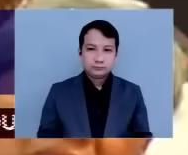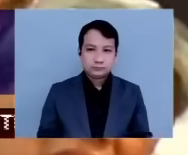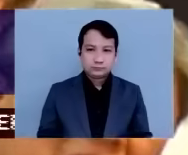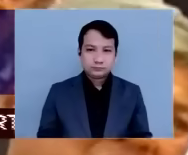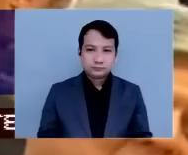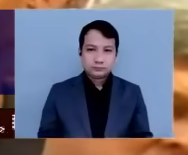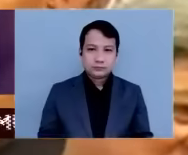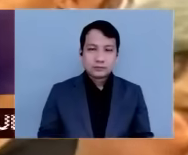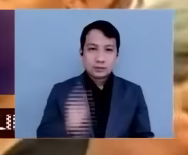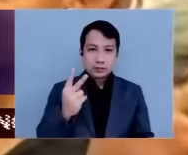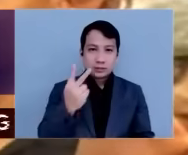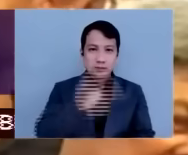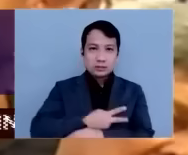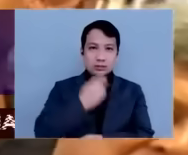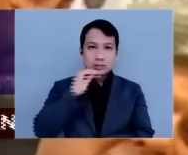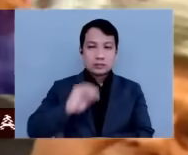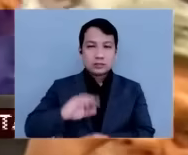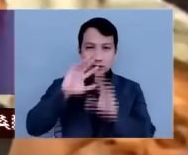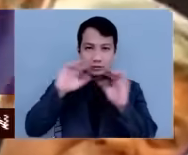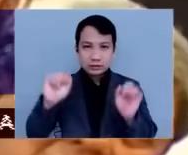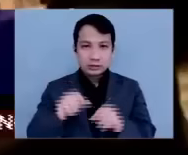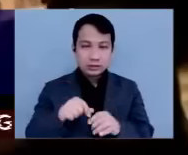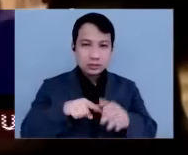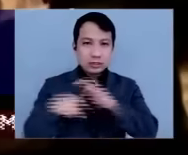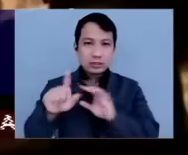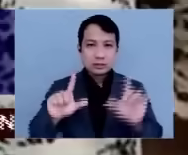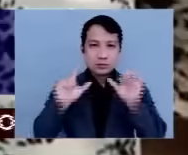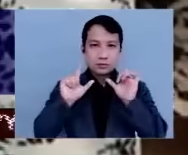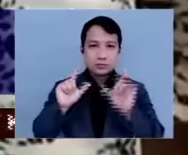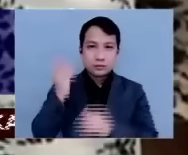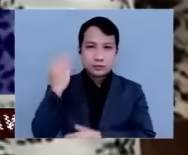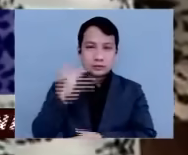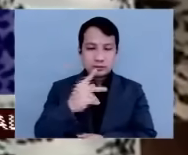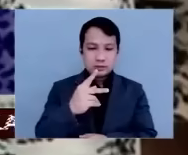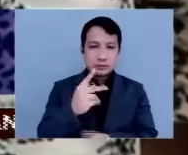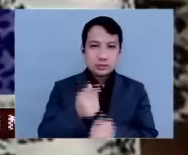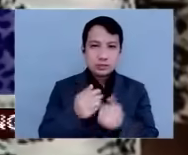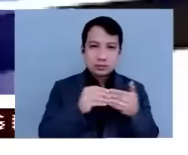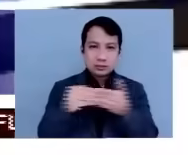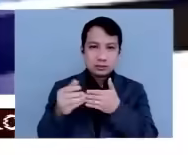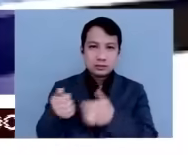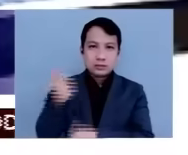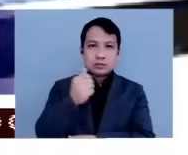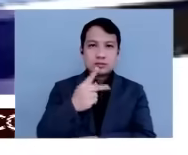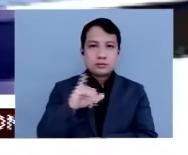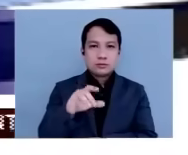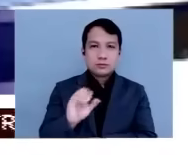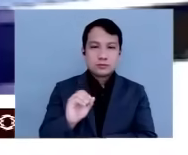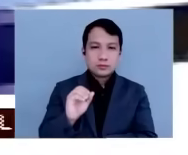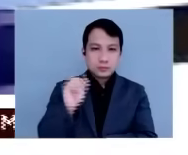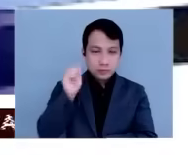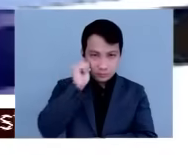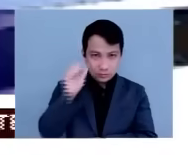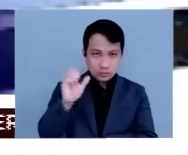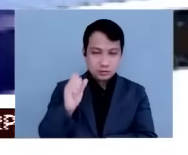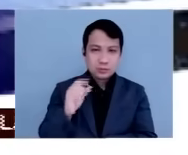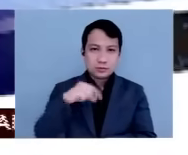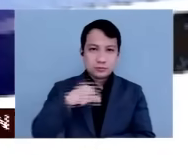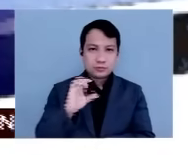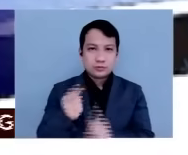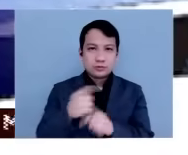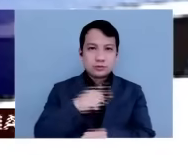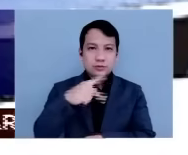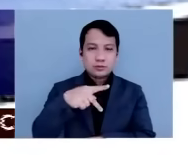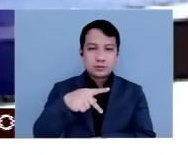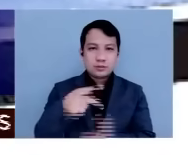arrest warrant laban sa pugante at KOJC founder na si Pastor Apollo Quiboloy mula sa Quezon City at Pasig City